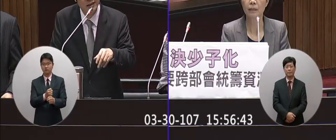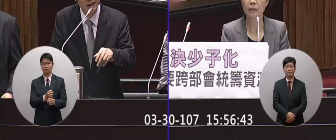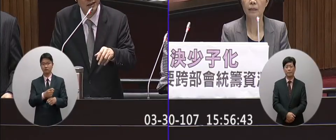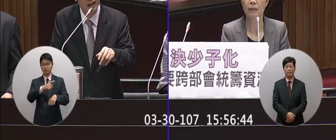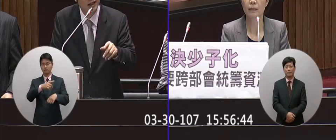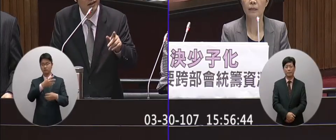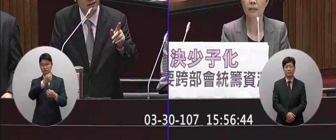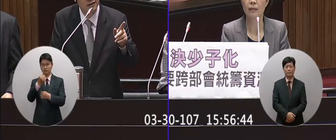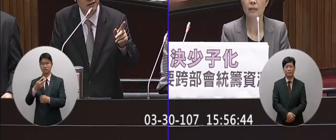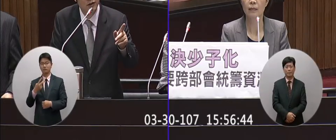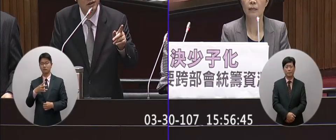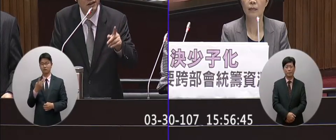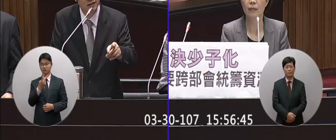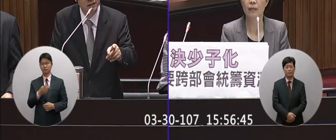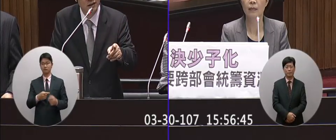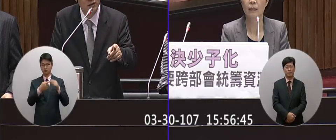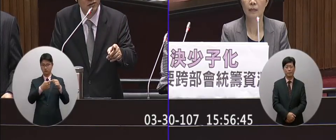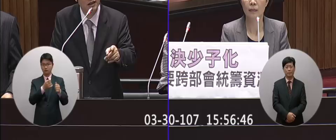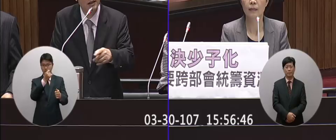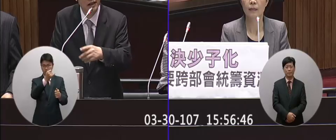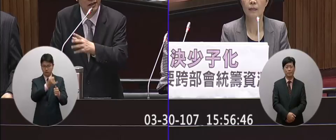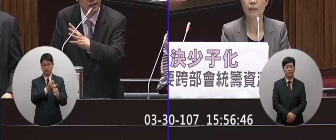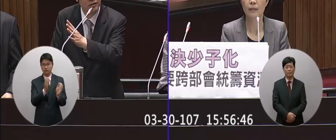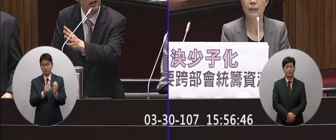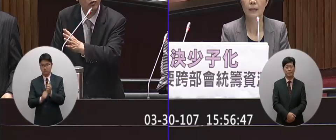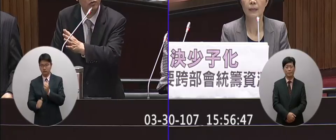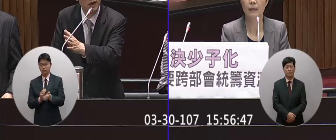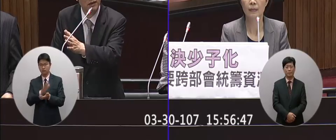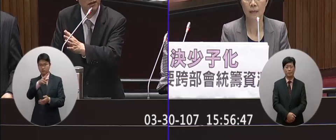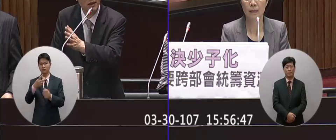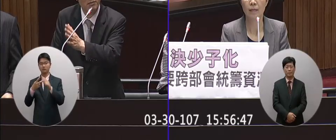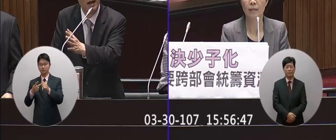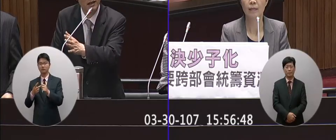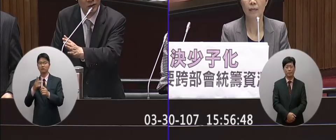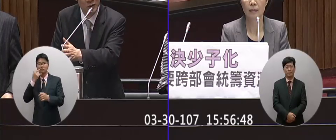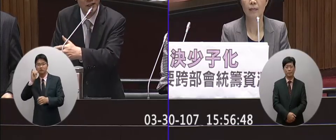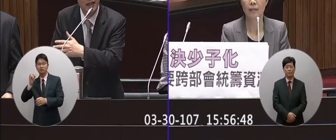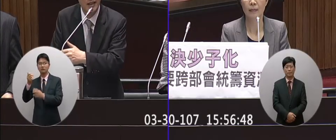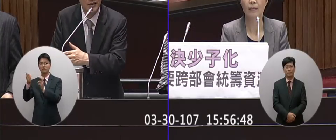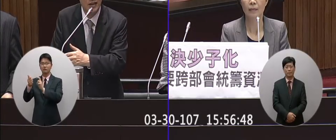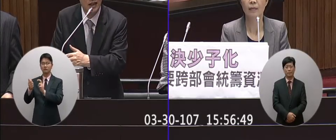点，他让它降下来，一个是结婚生子之后，一个是要照顾妈妈爸。